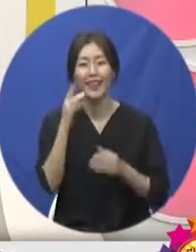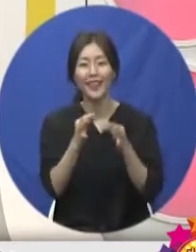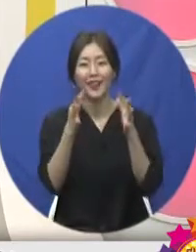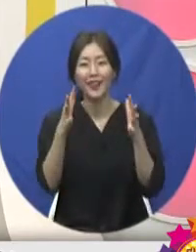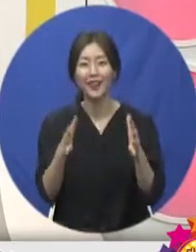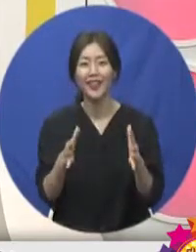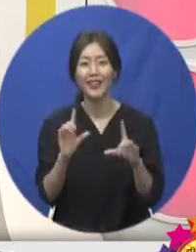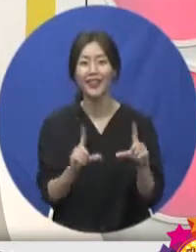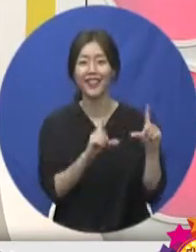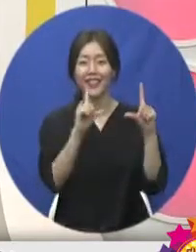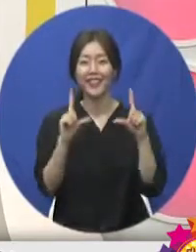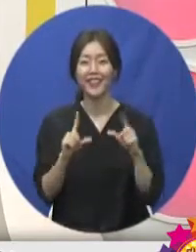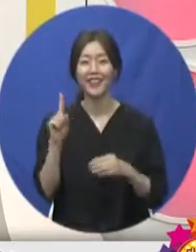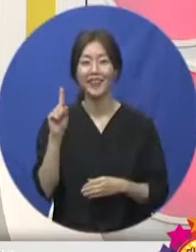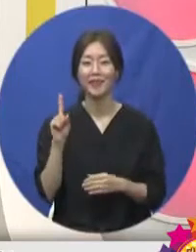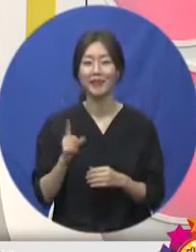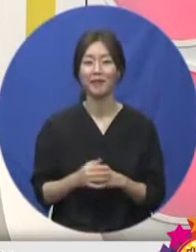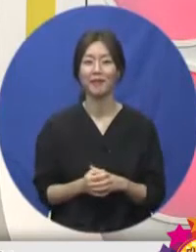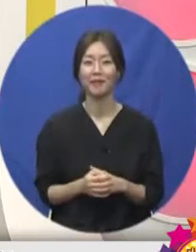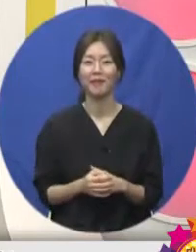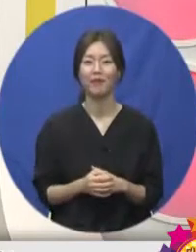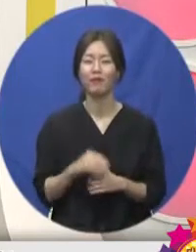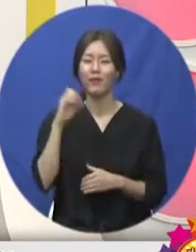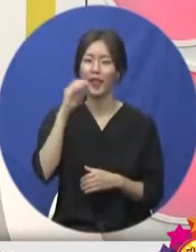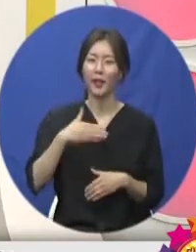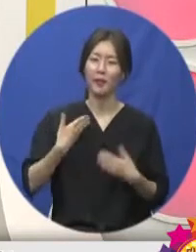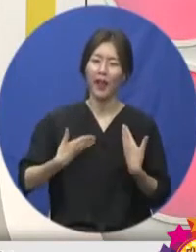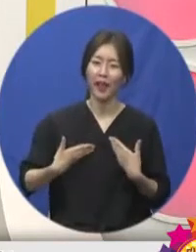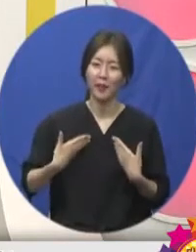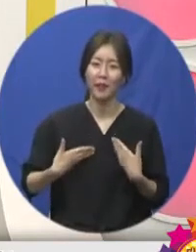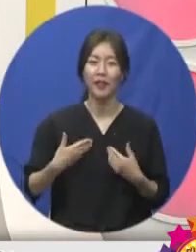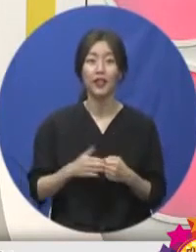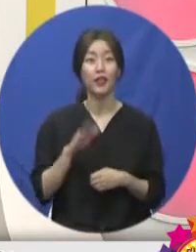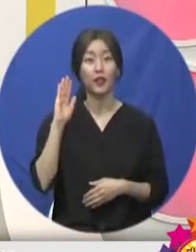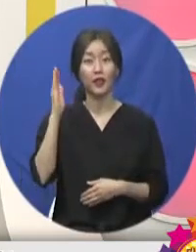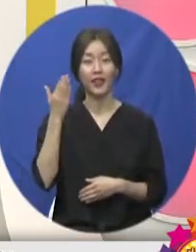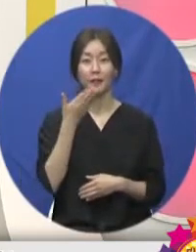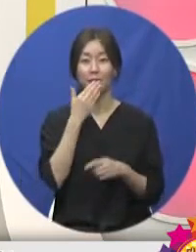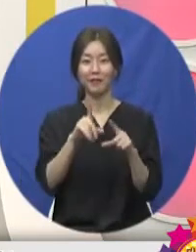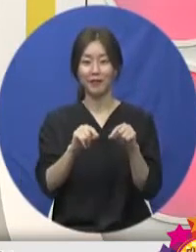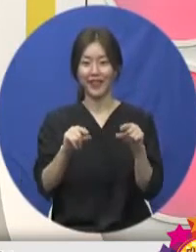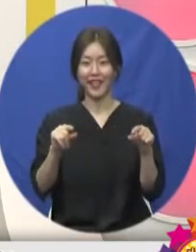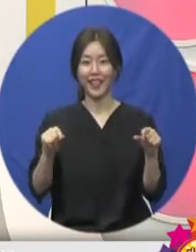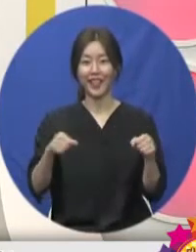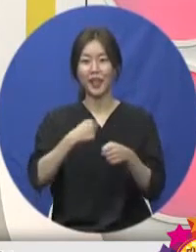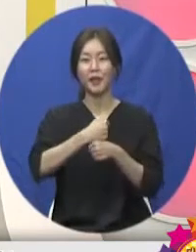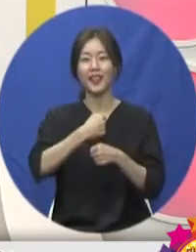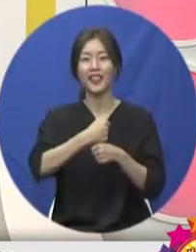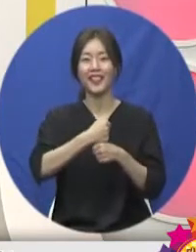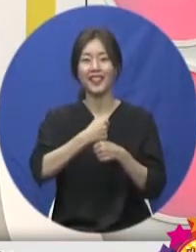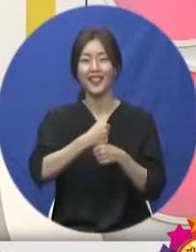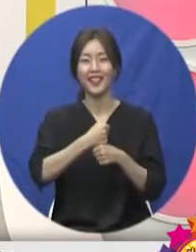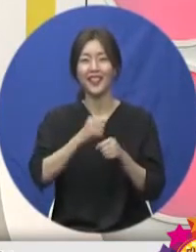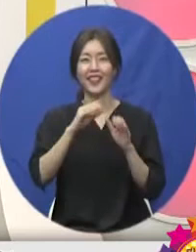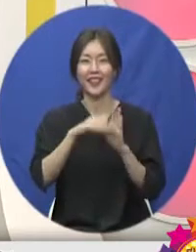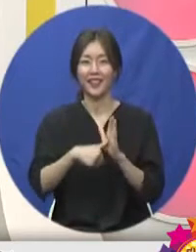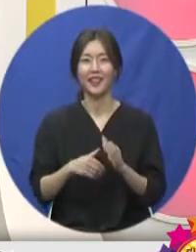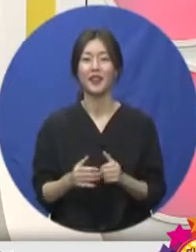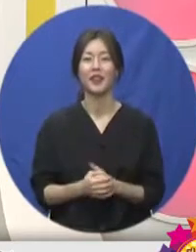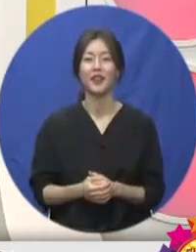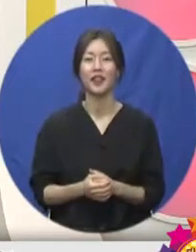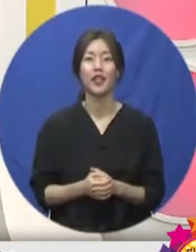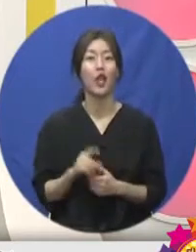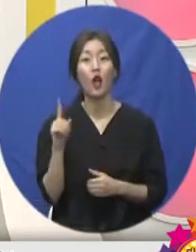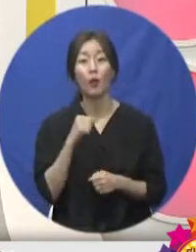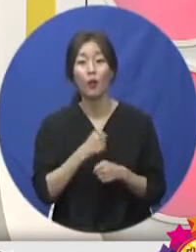어떻게 지내셨어요? 네, 어떻게 지냈는가 궁금하네. 그냥 바삐 요새 네. 저 밑반찬 담는 계절이라요. 밑반찬. 아, 네네.